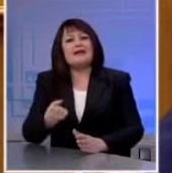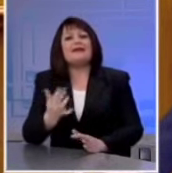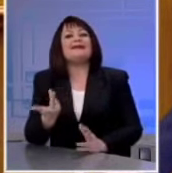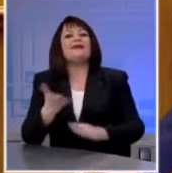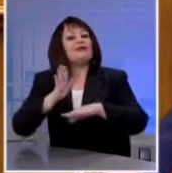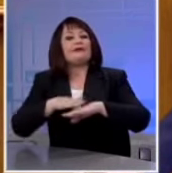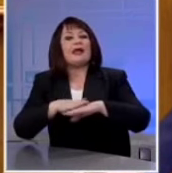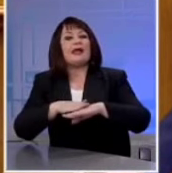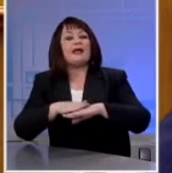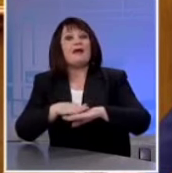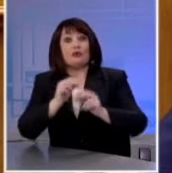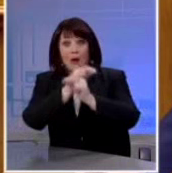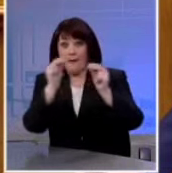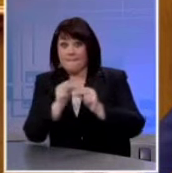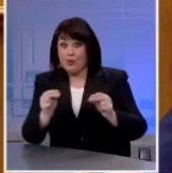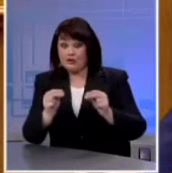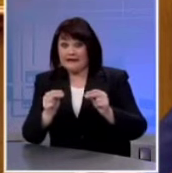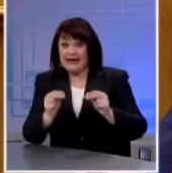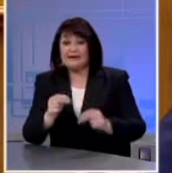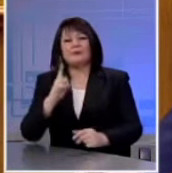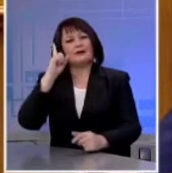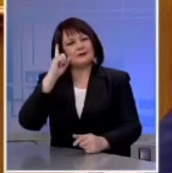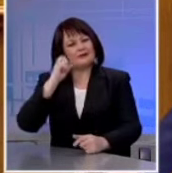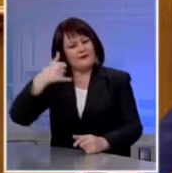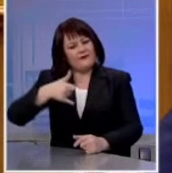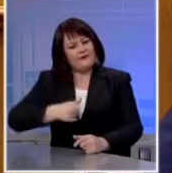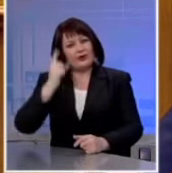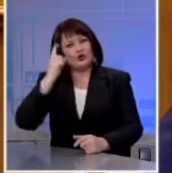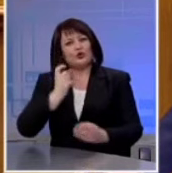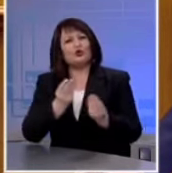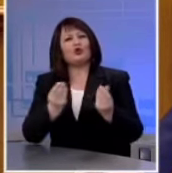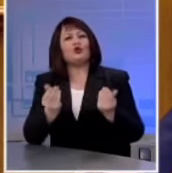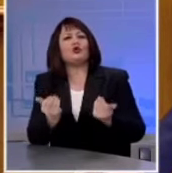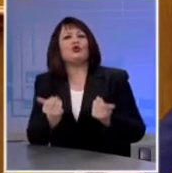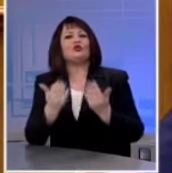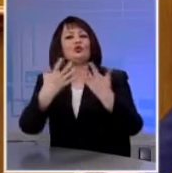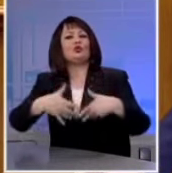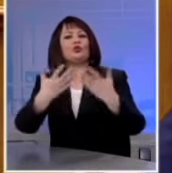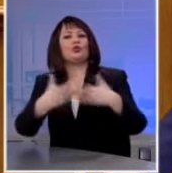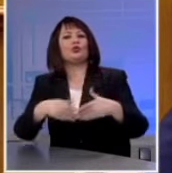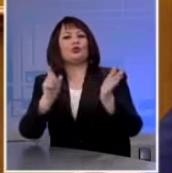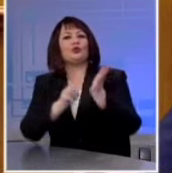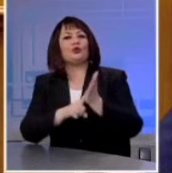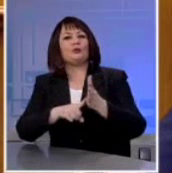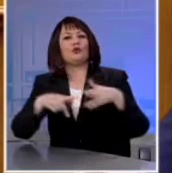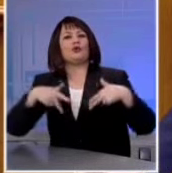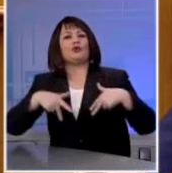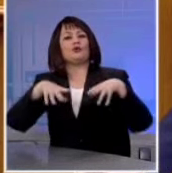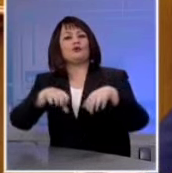είναι ίσως το αποτέλεσμα μιας βαθιάς γνώσης του τρόπου με τον οποίο λειτουργεί το νομικό κρατικό σύστημα.